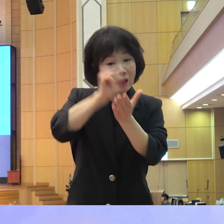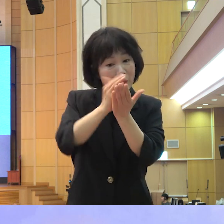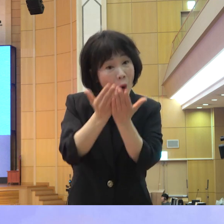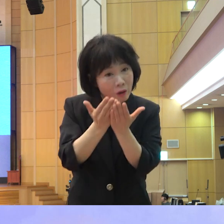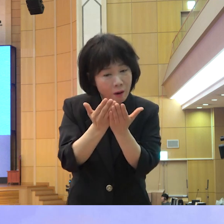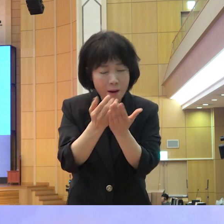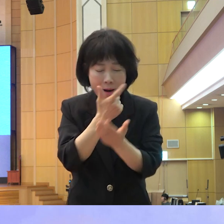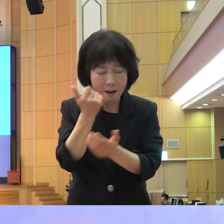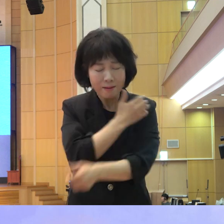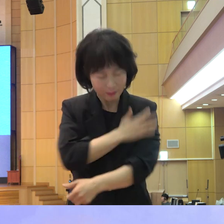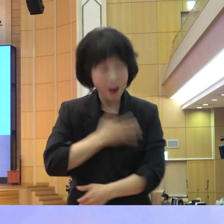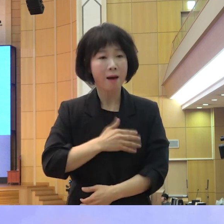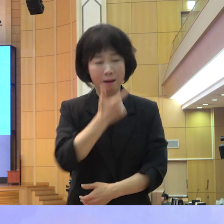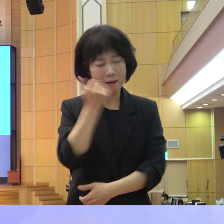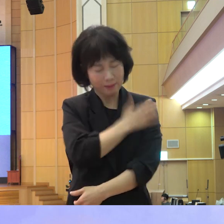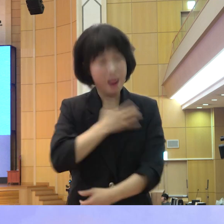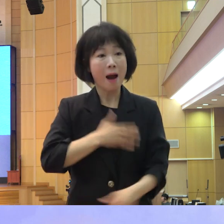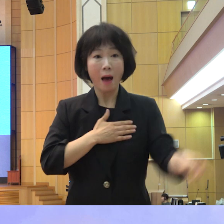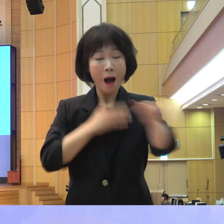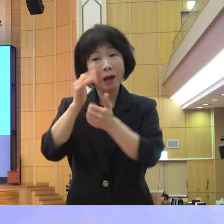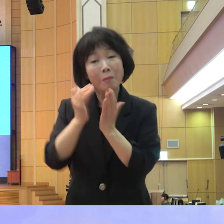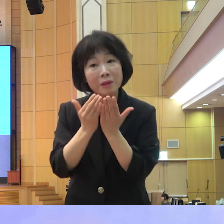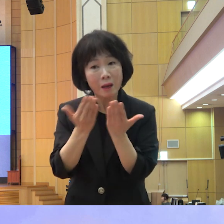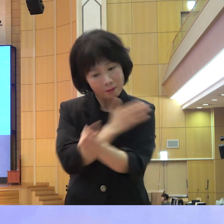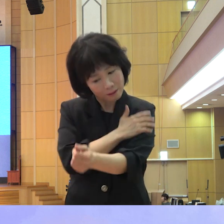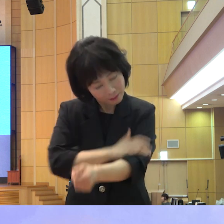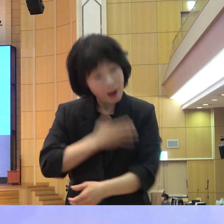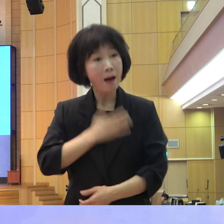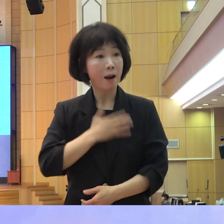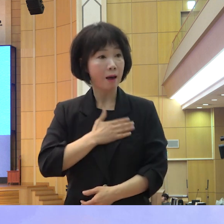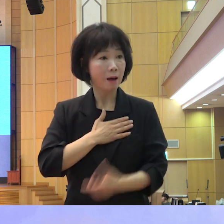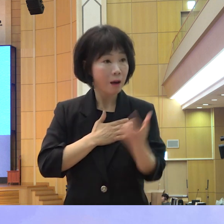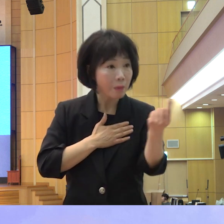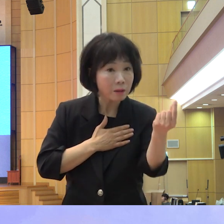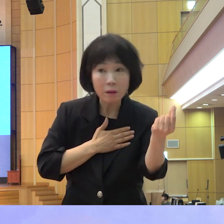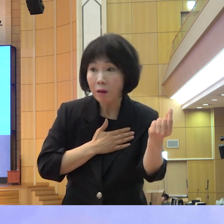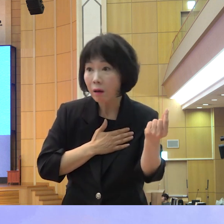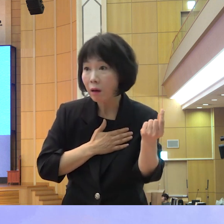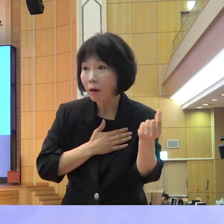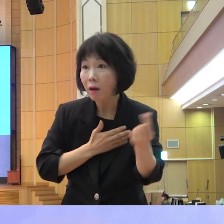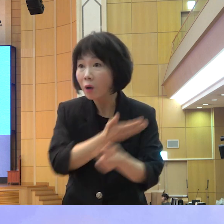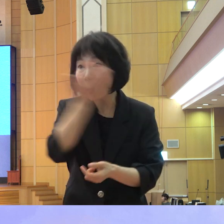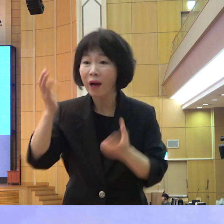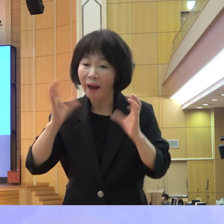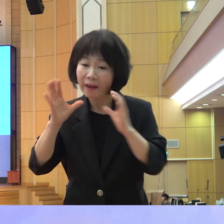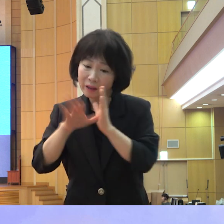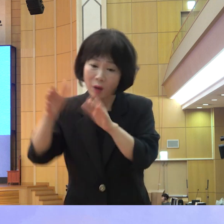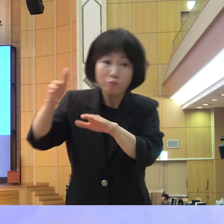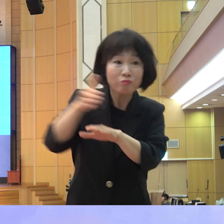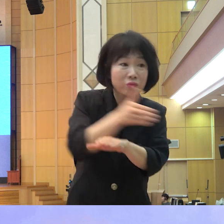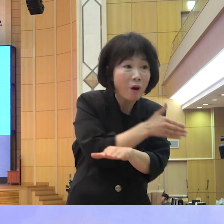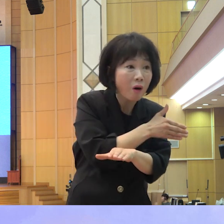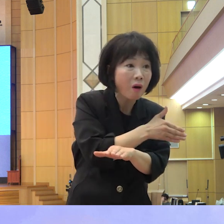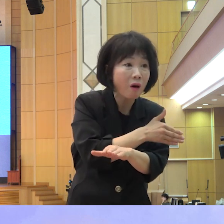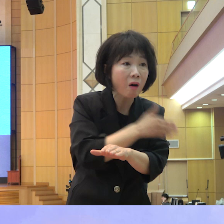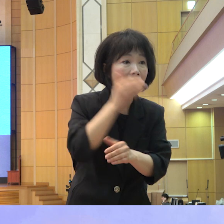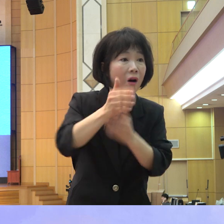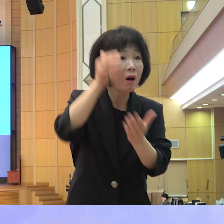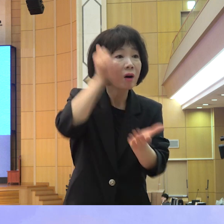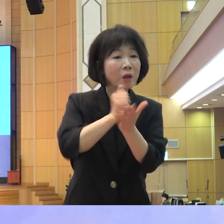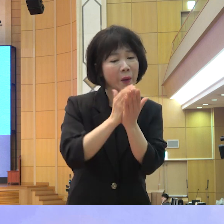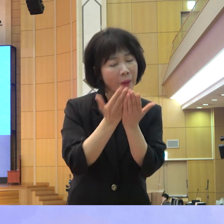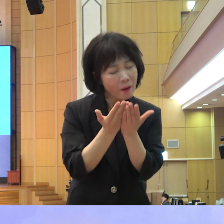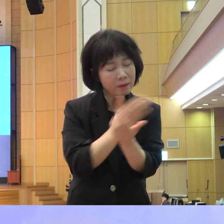성경을 알았대요. 성경을 알았다는 거예요. 어려서부터 성경을 가르쳐 줬다라는 거예요, 여러분. 이게 어마어마하게